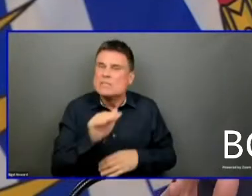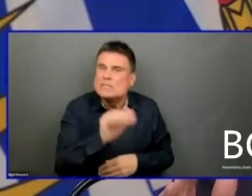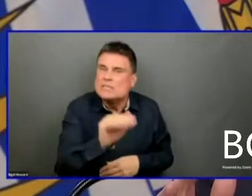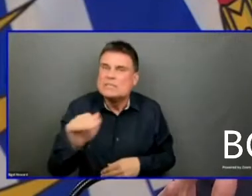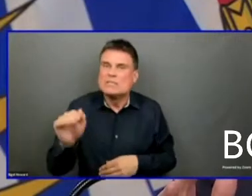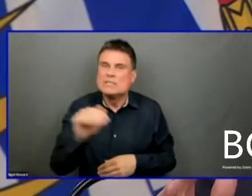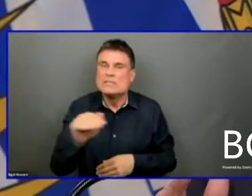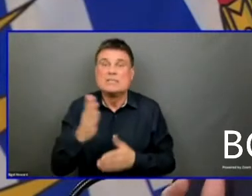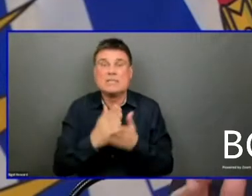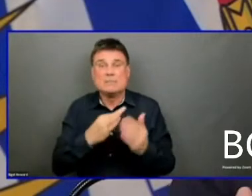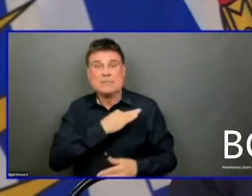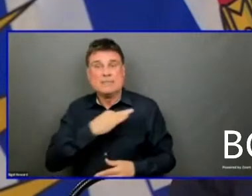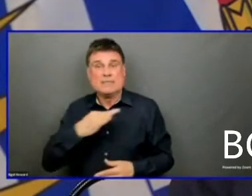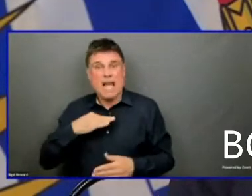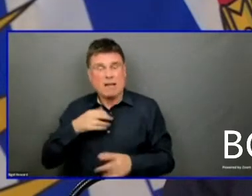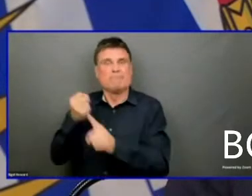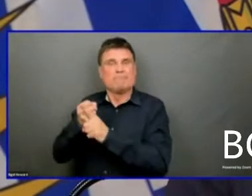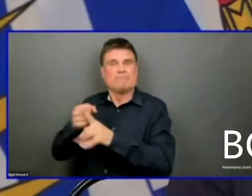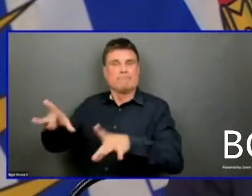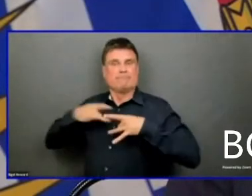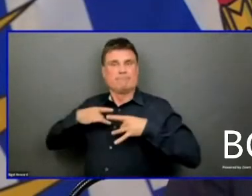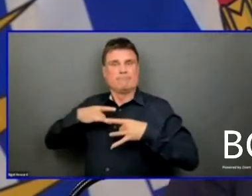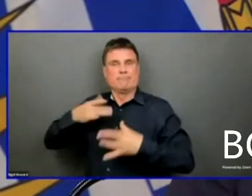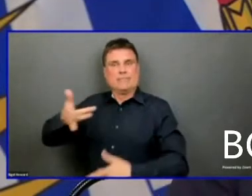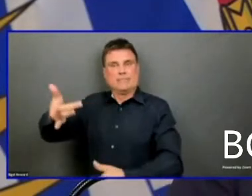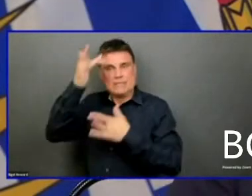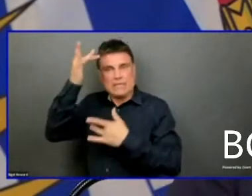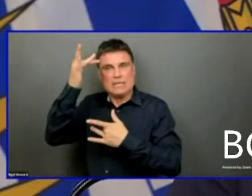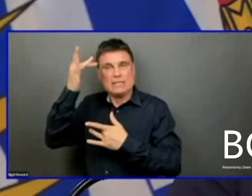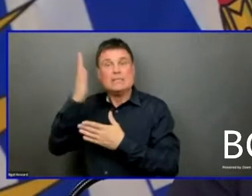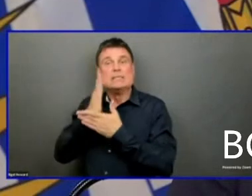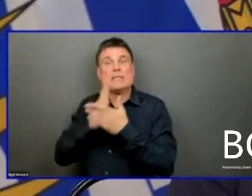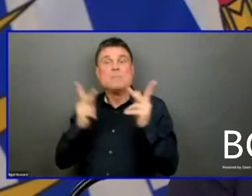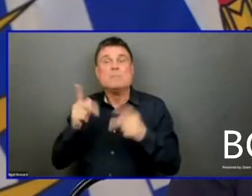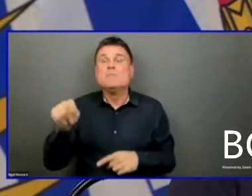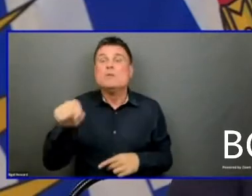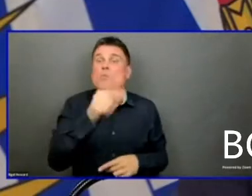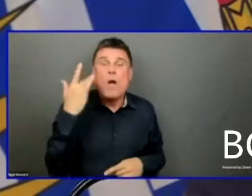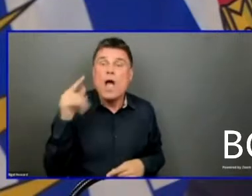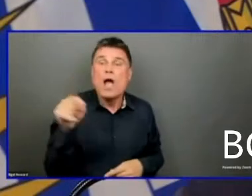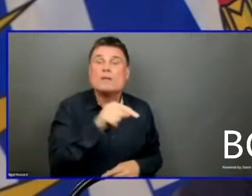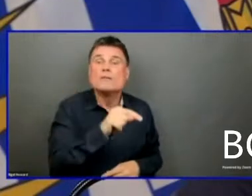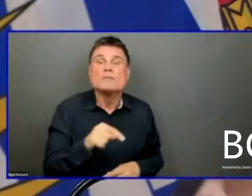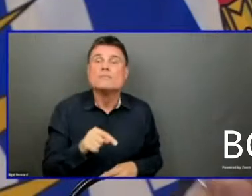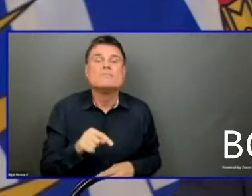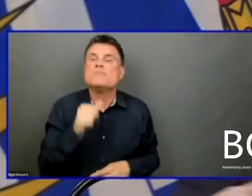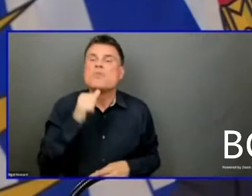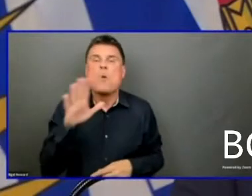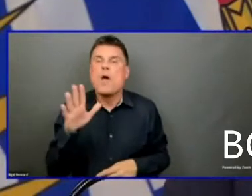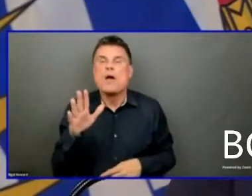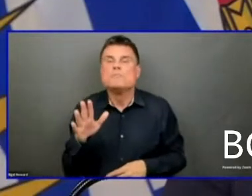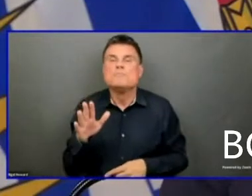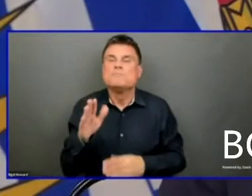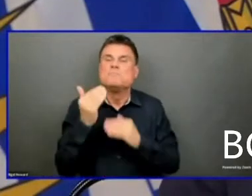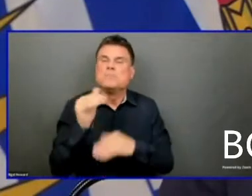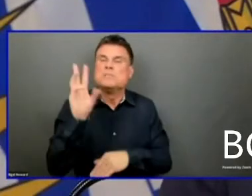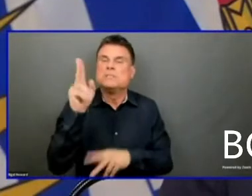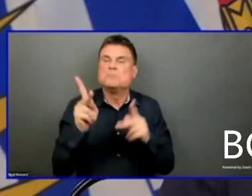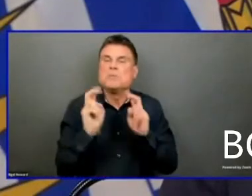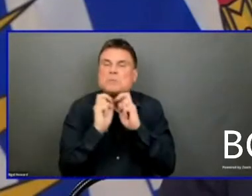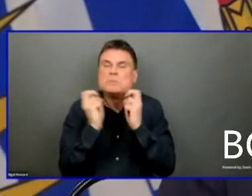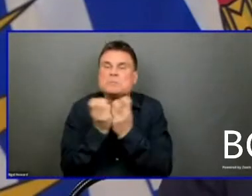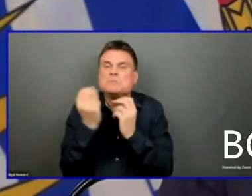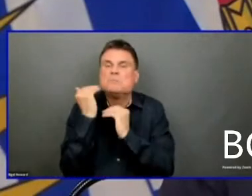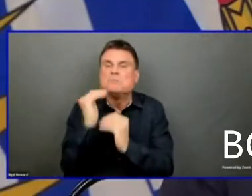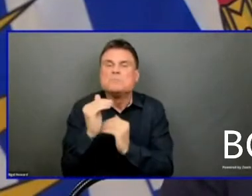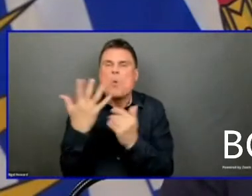多 people were pushing the 这个 limits, 上 not 班的人 wanting 啊 to 就 limit 是 it 这 to 个 6 生 people to 病 a 了。 table, wanting to get together and 因为很多人 congregate 就 at the 不 end 断 of